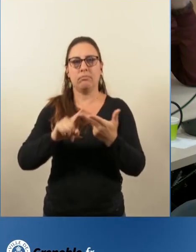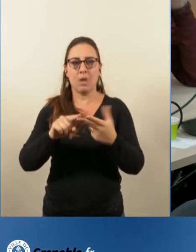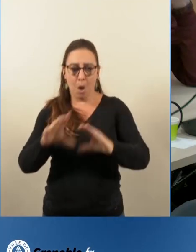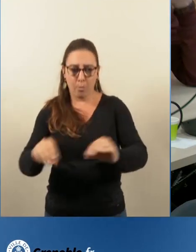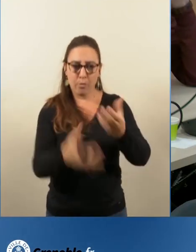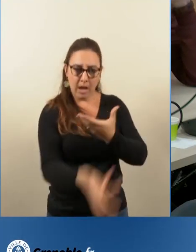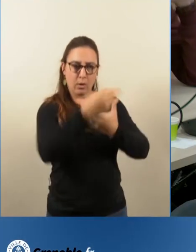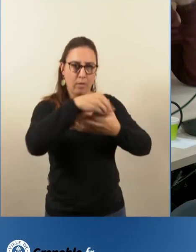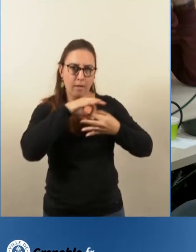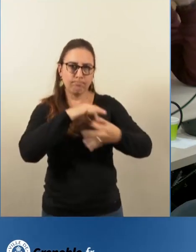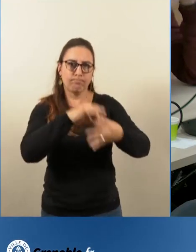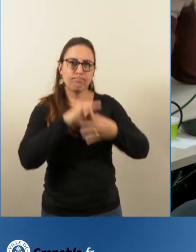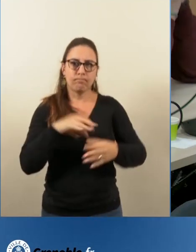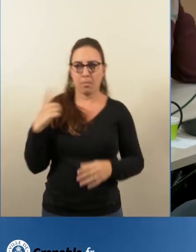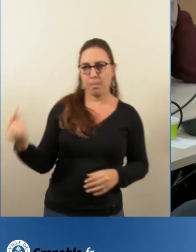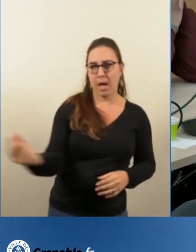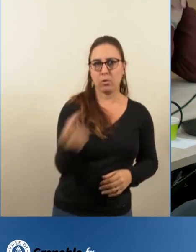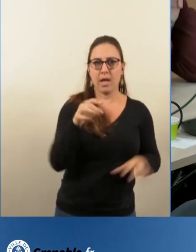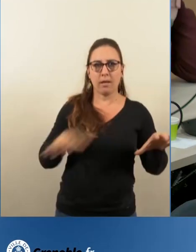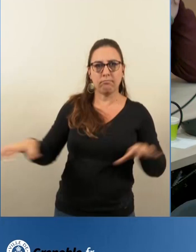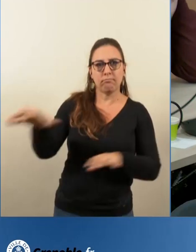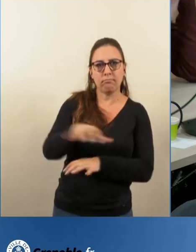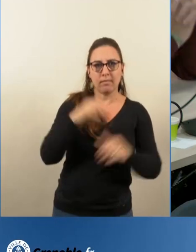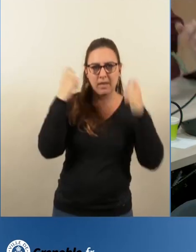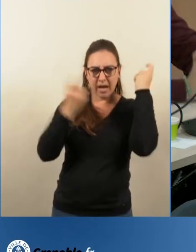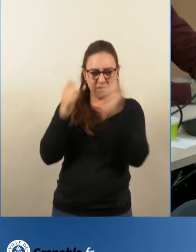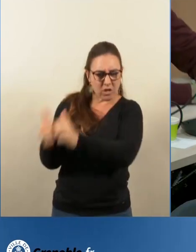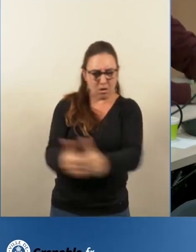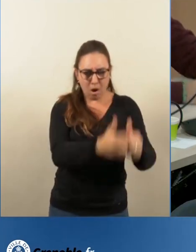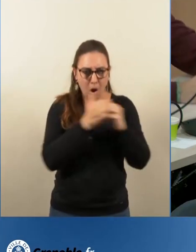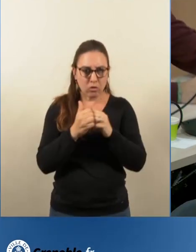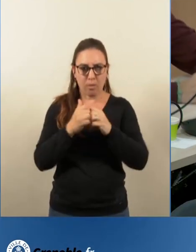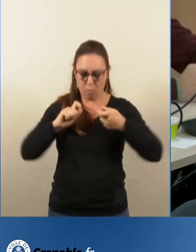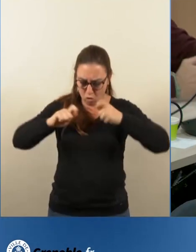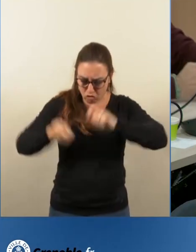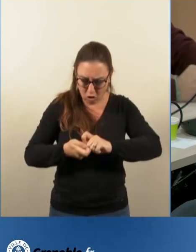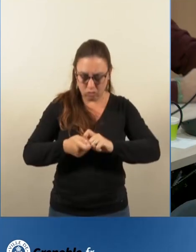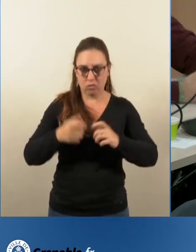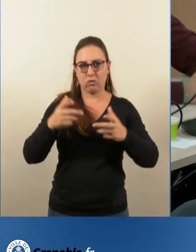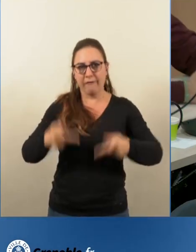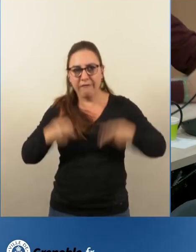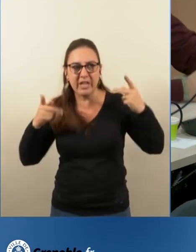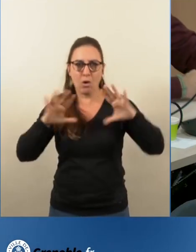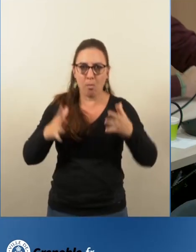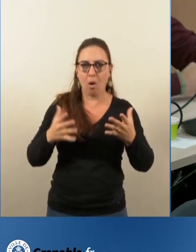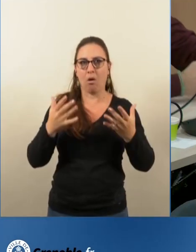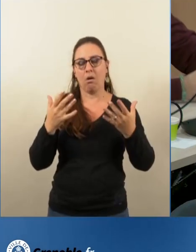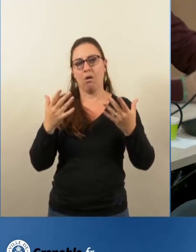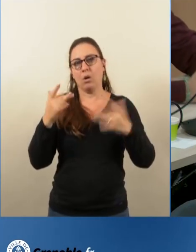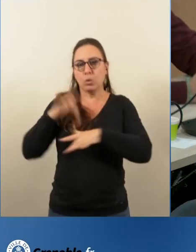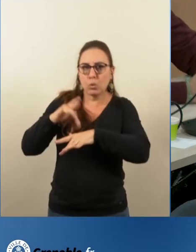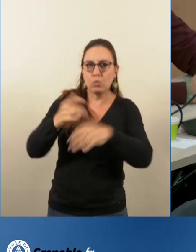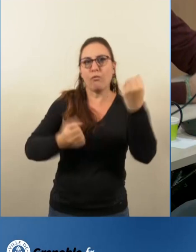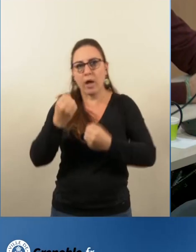et les partenaires du territoire pour repenser collectivement nos modes de vie de par son